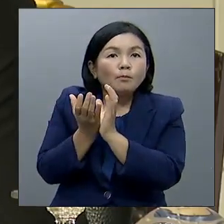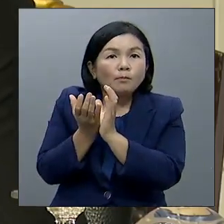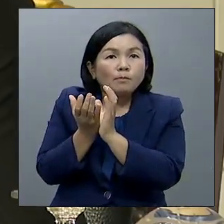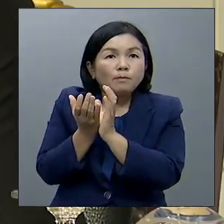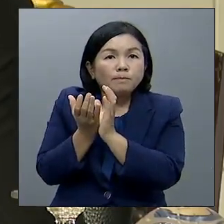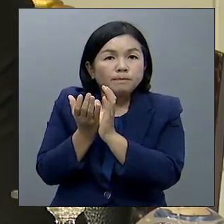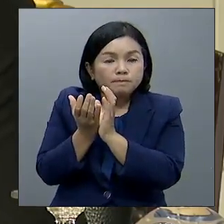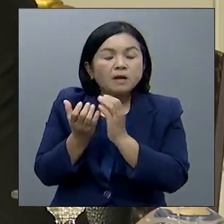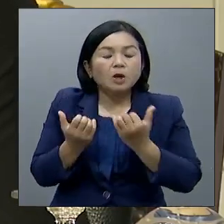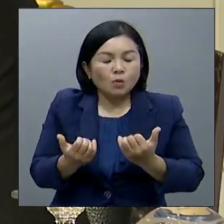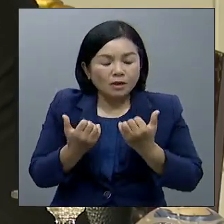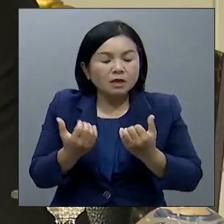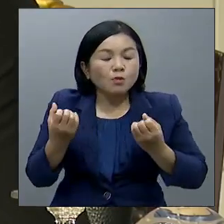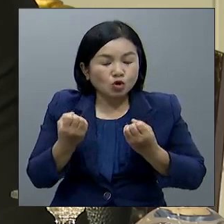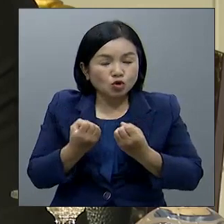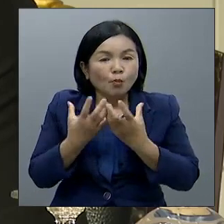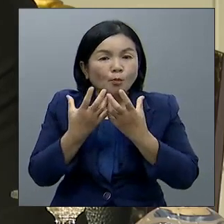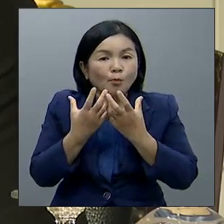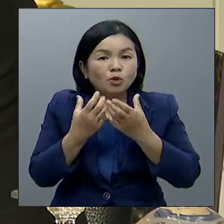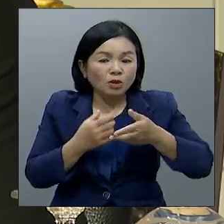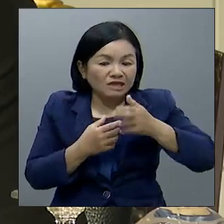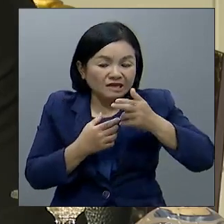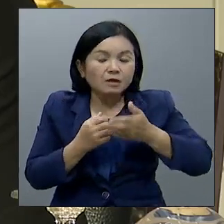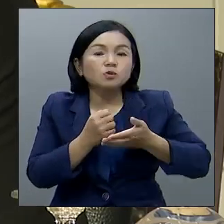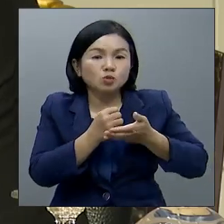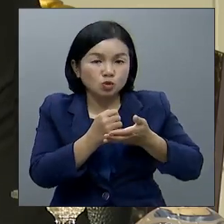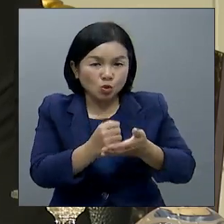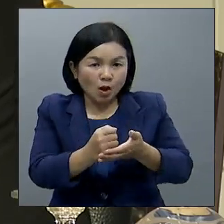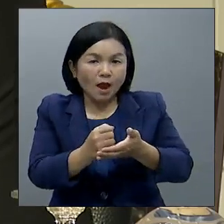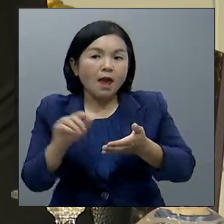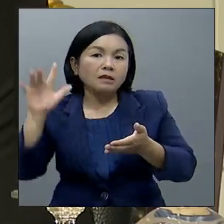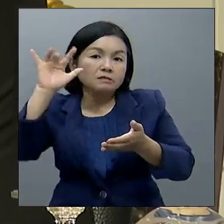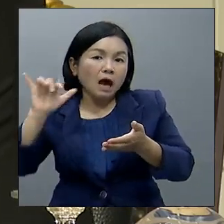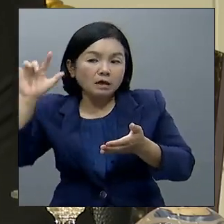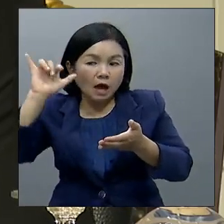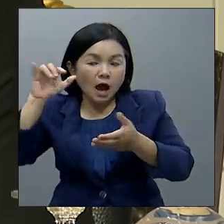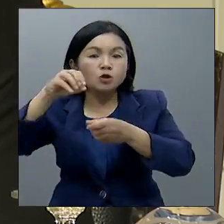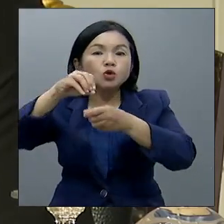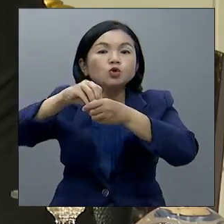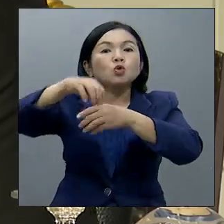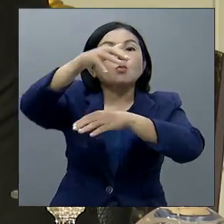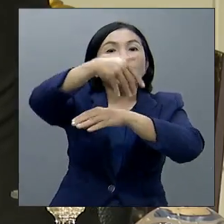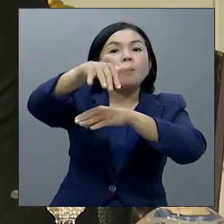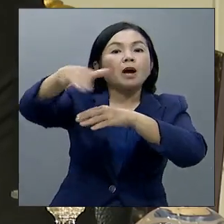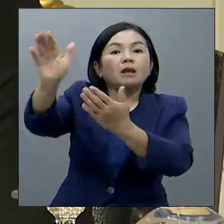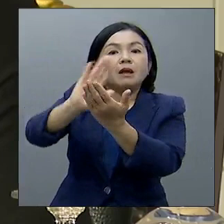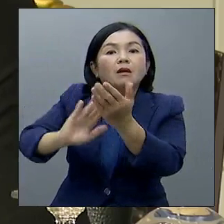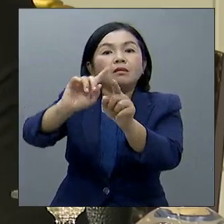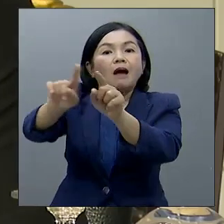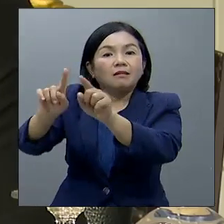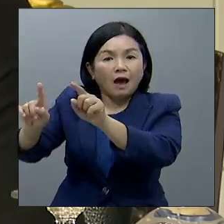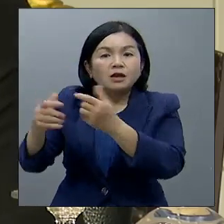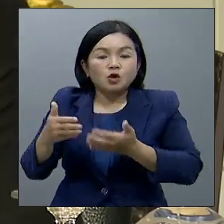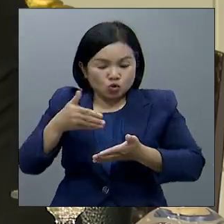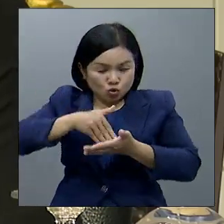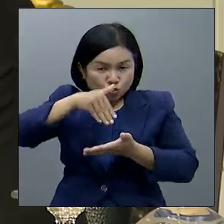เหตุครั้งนี้นะครับที่จะช่วยในเรื่องของญาติที่อยู่ต่างประเทศทั้งหมดเราก็จะใช้ศูนย์นี้เนี่ย